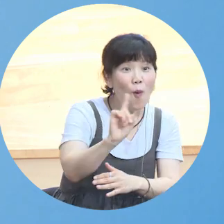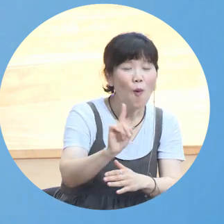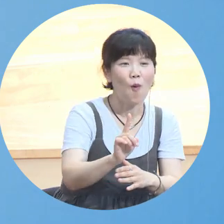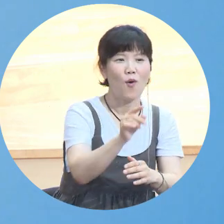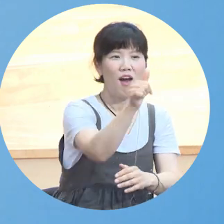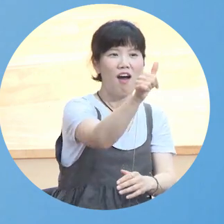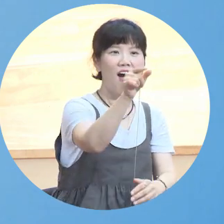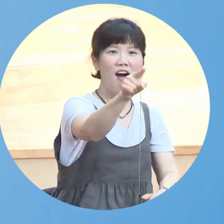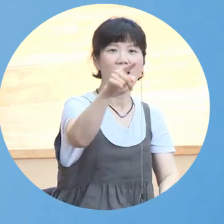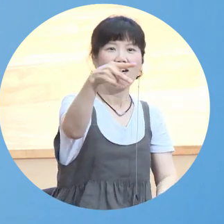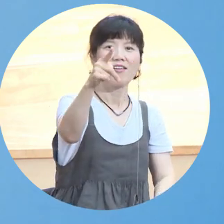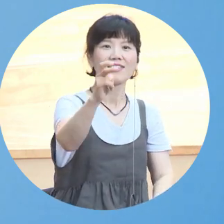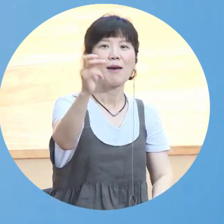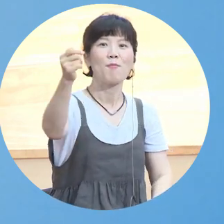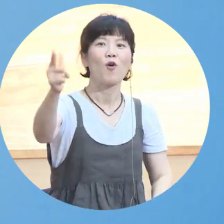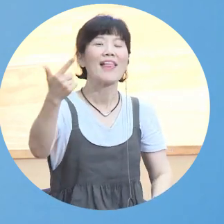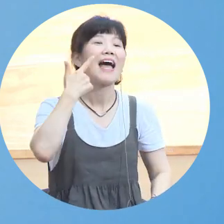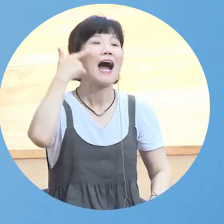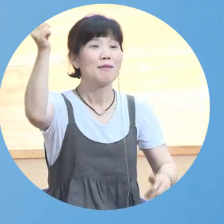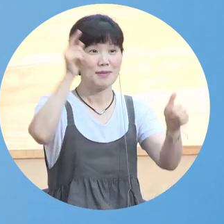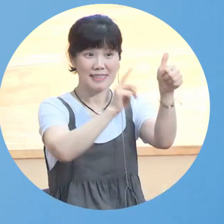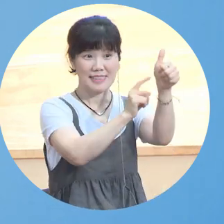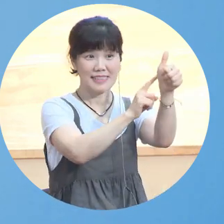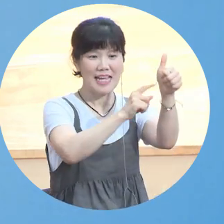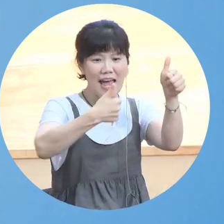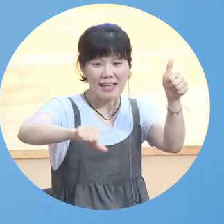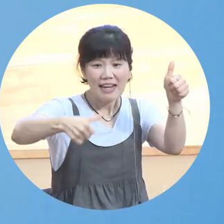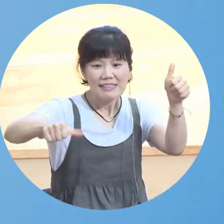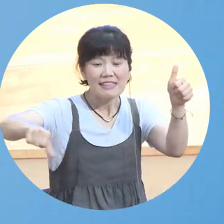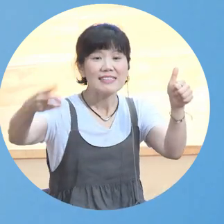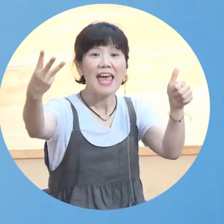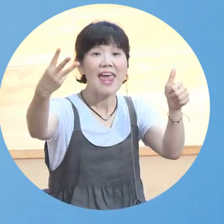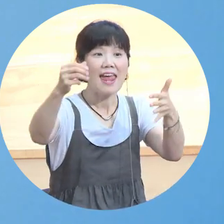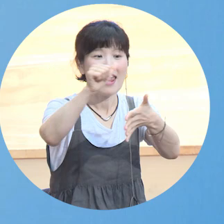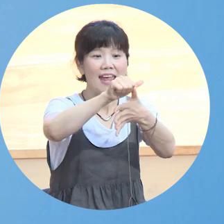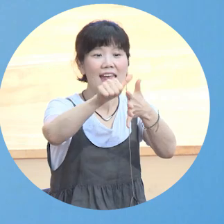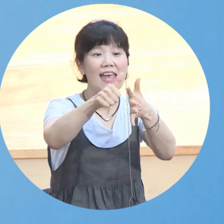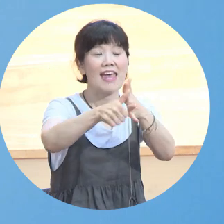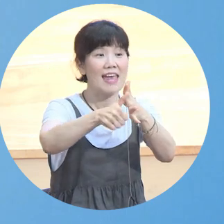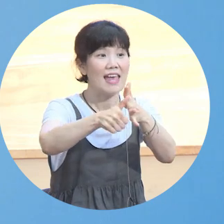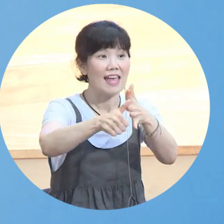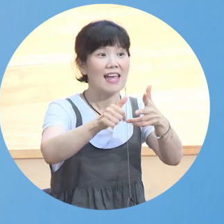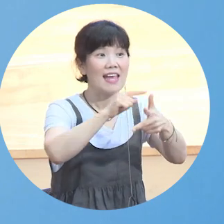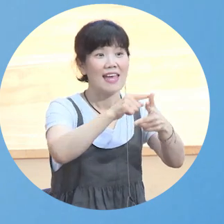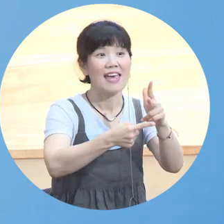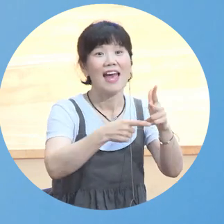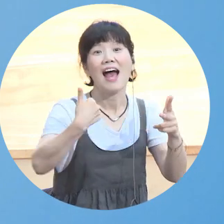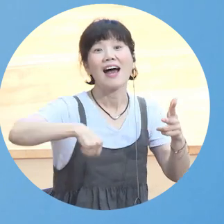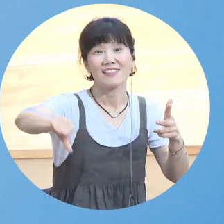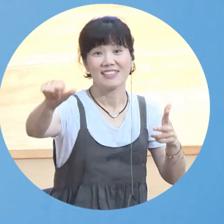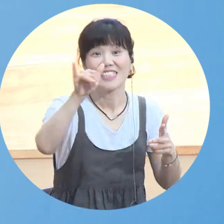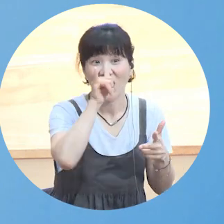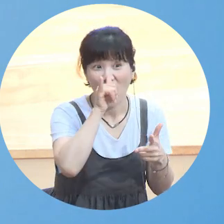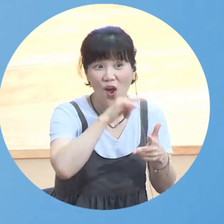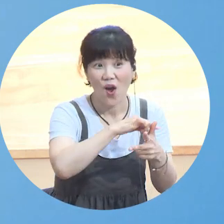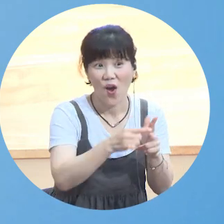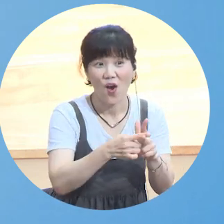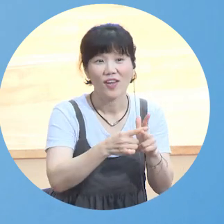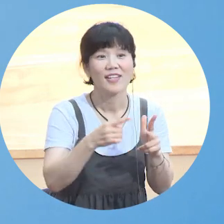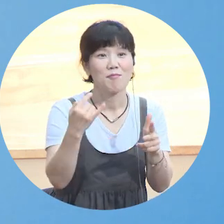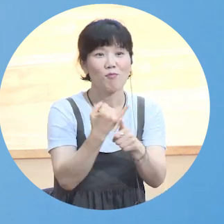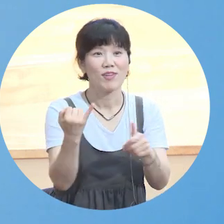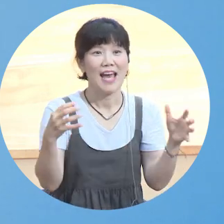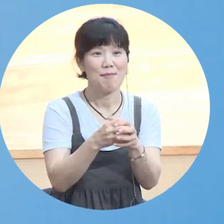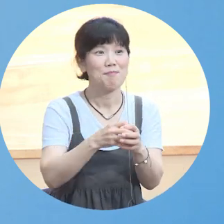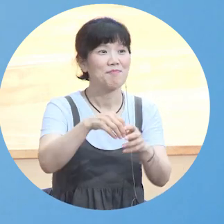있습니다 이 아버지인 세 아들 있어요 일랑 이 일하기 3 나도 5가지 겠죠 근데 너무너무